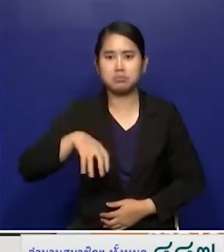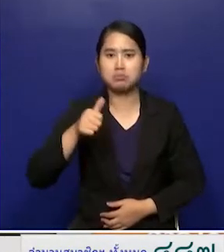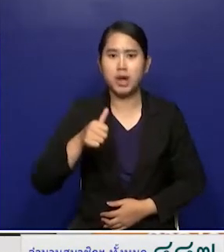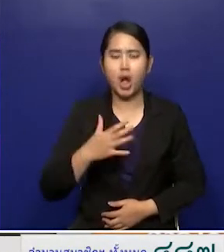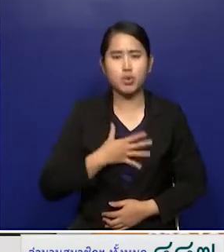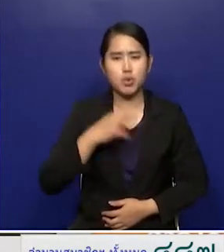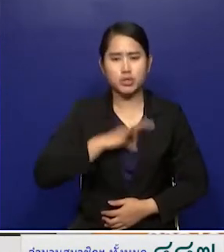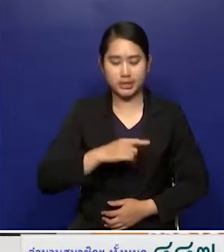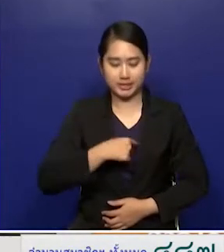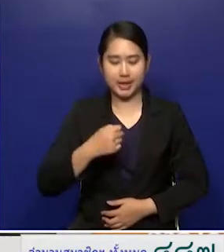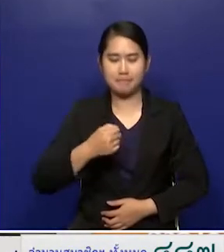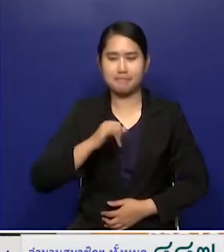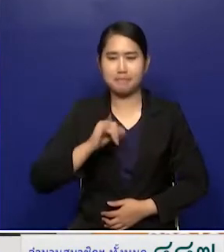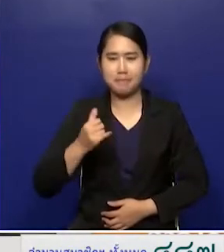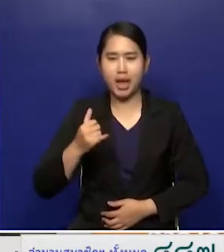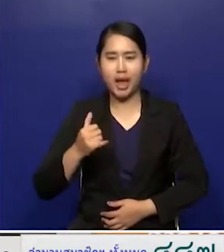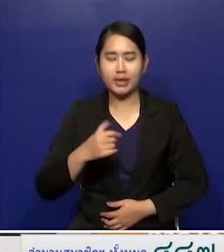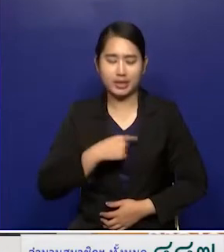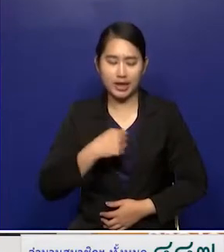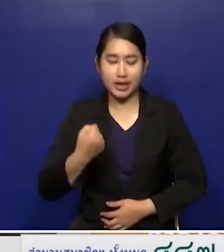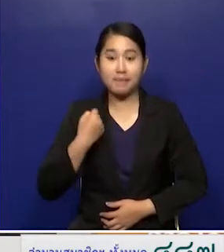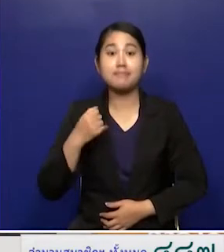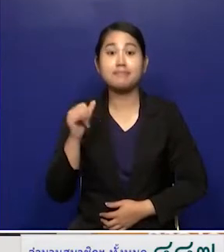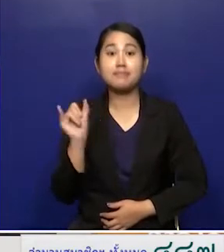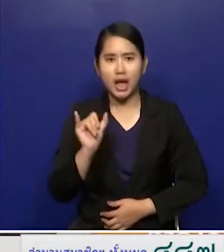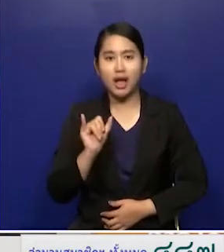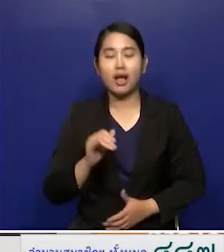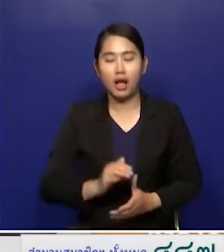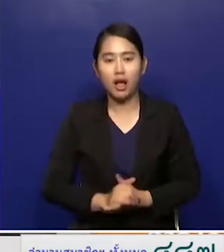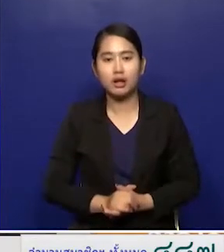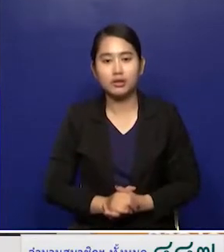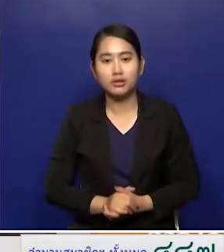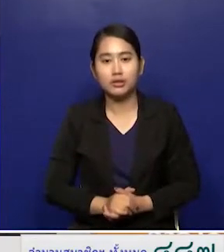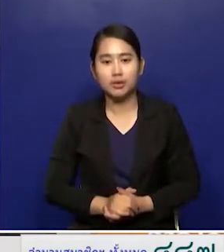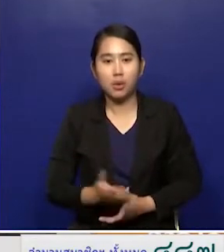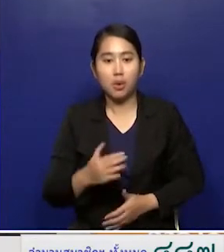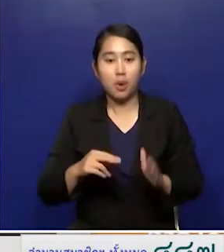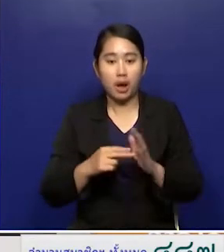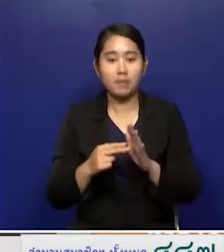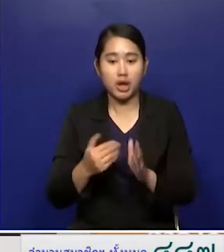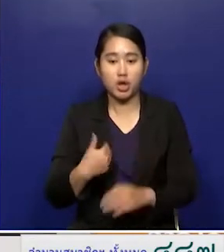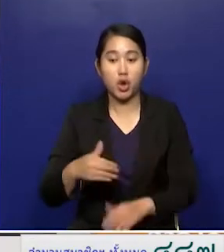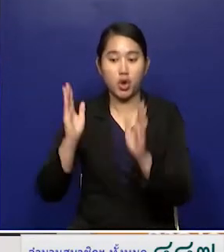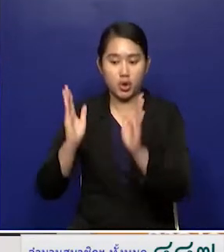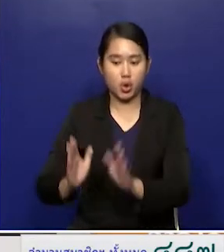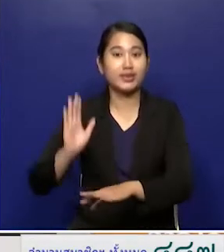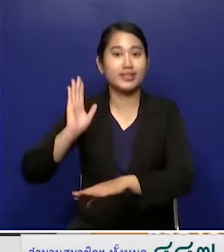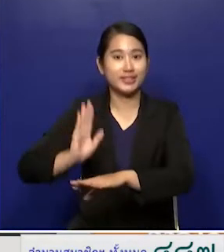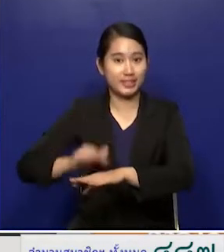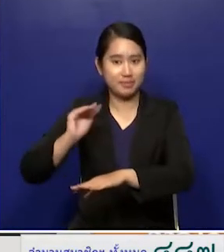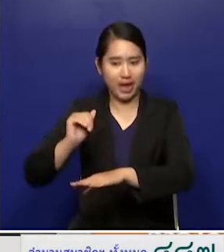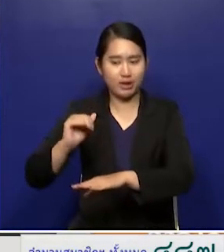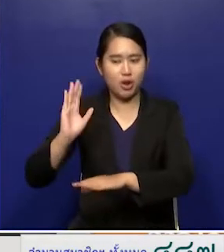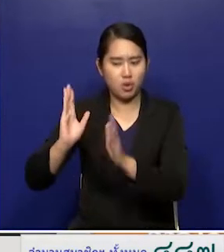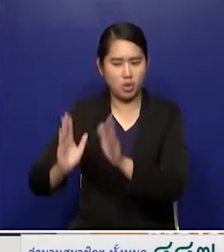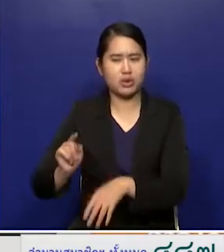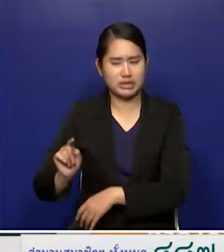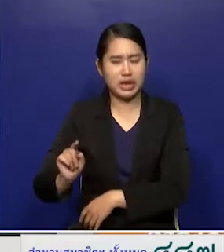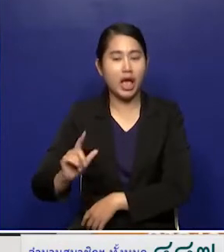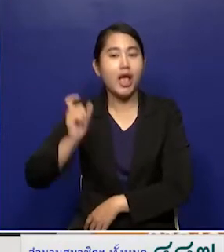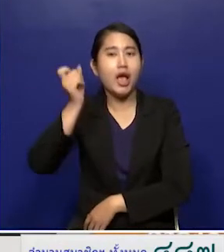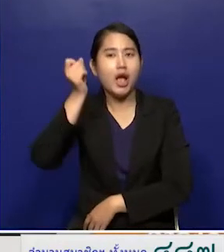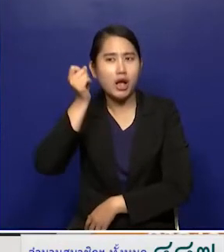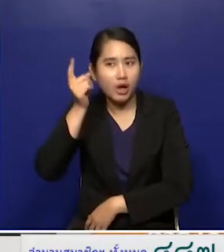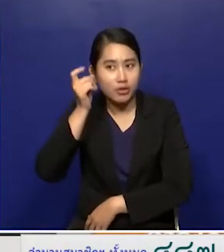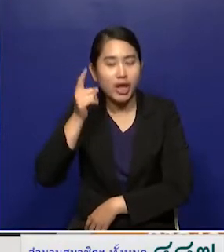ยรสึกไม่มั่นใจนะครับเรานาจะมีผู้ที่มความชำนานหวามีความเชี่ยวชาญ มความเข้าใจในการแน